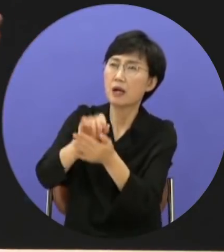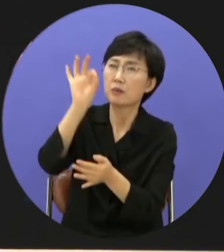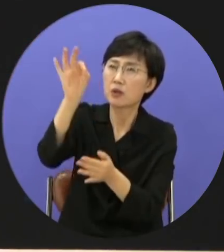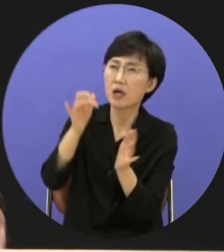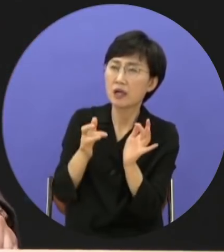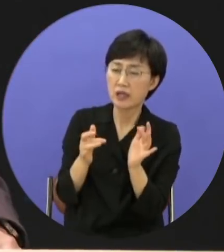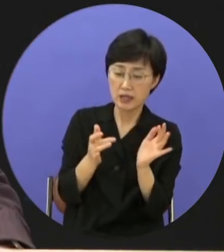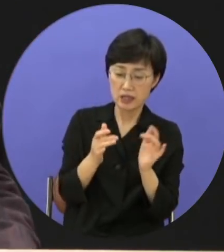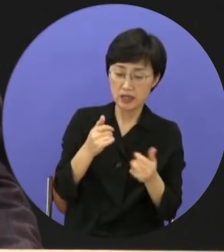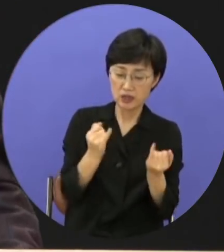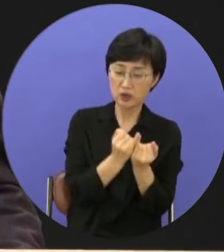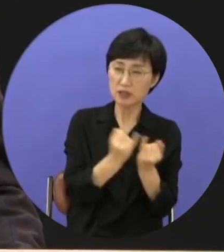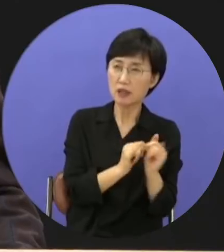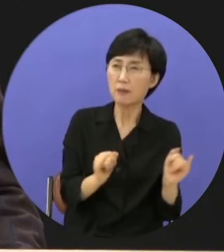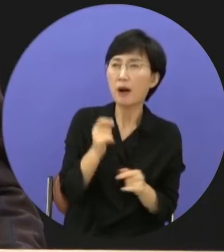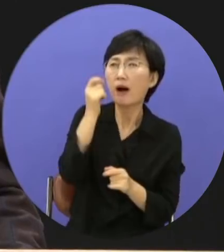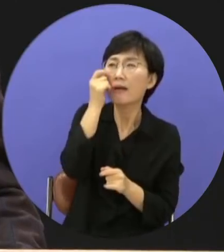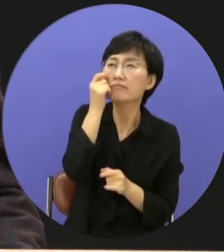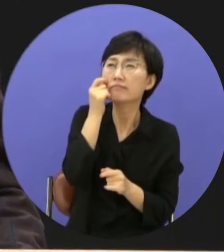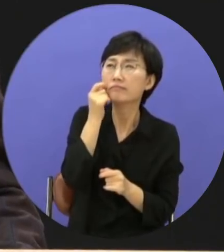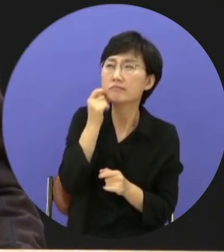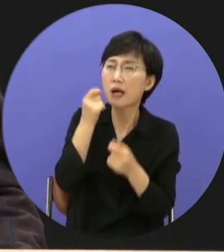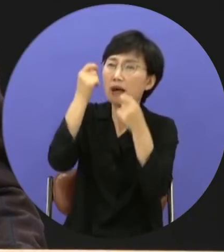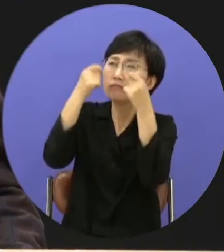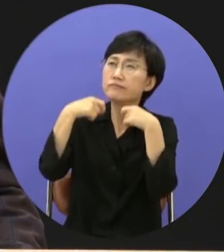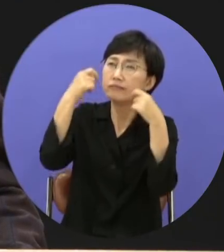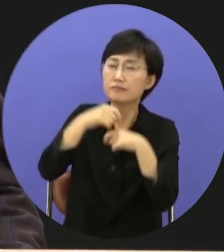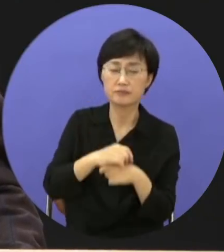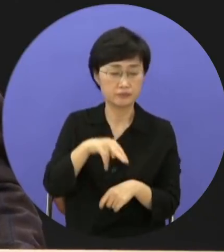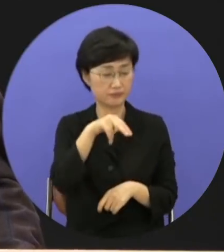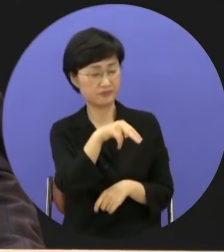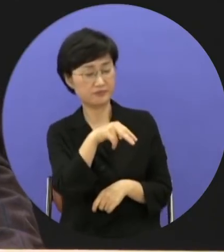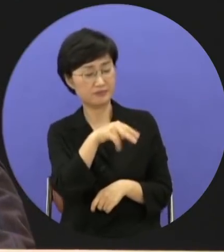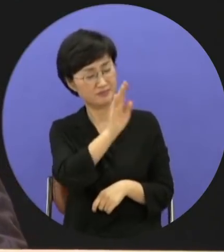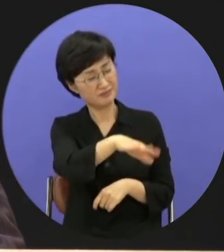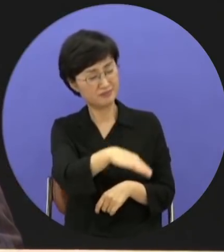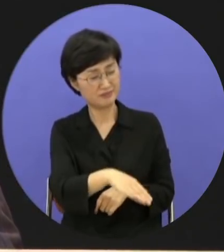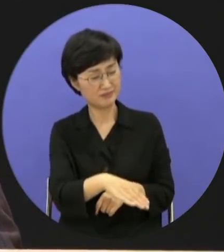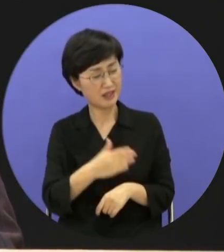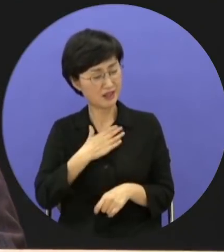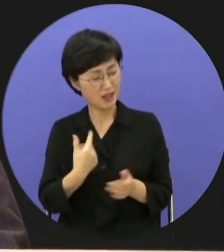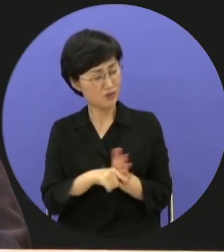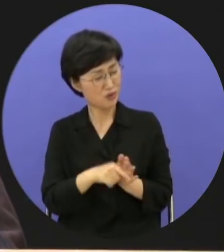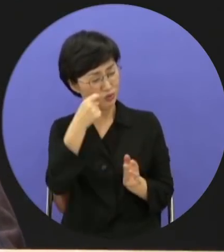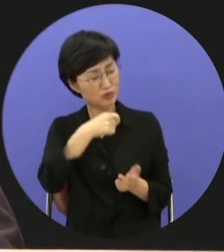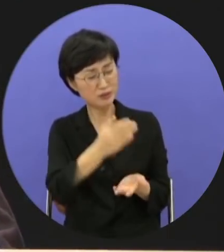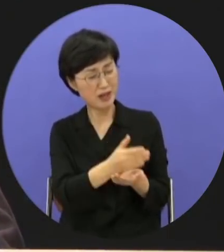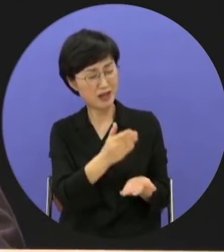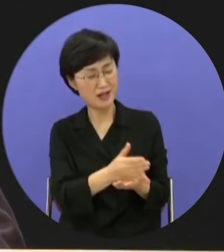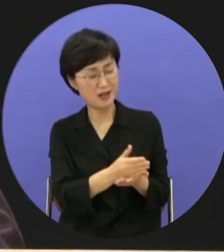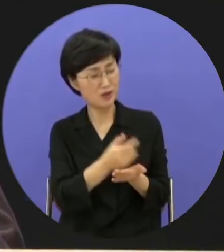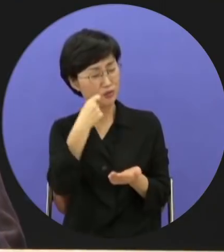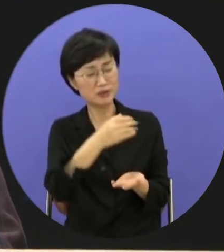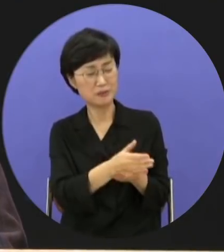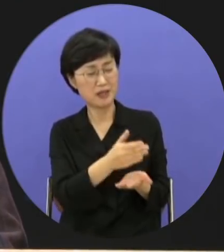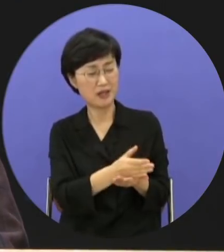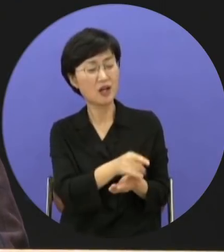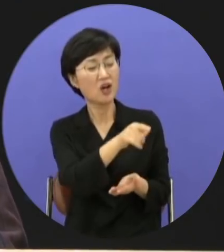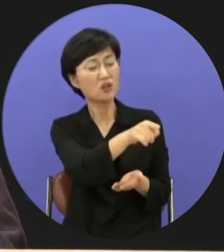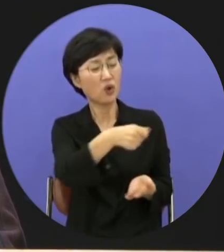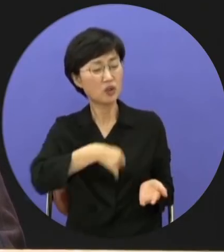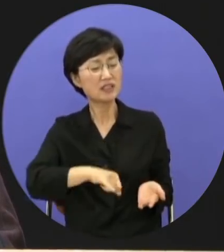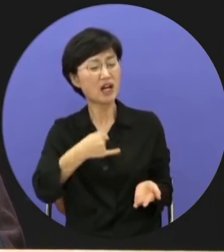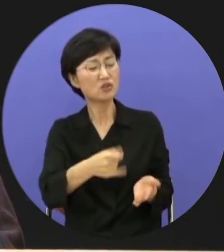막 우니까 돌아보고 하신 말씀이에요. Jesus was carrying the cross upon the hill, and we see that all the women were weeping on the side. He turned to